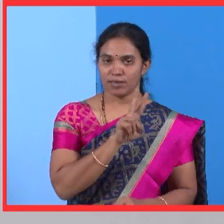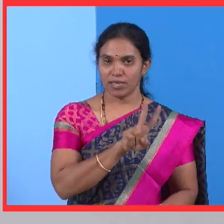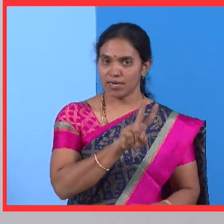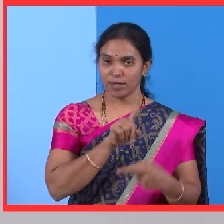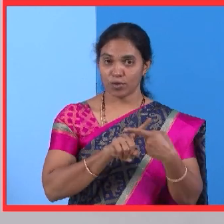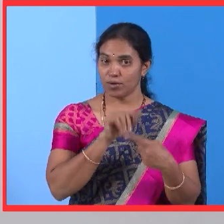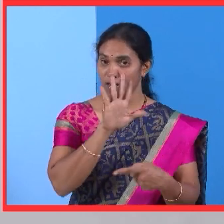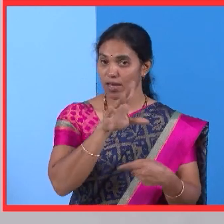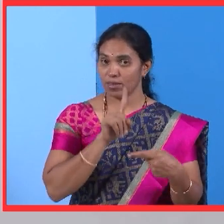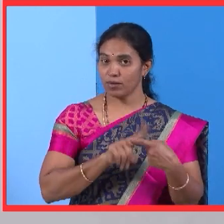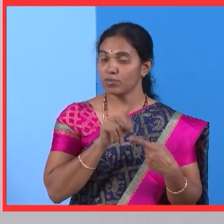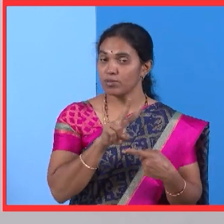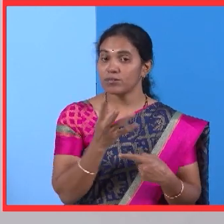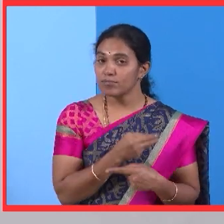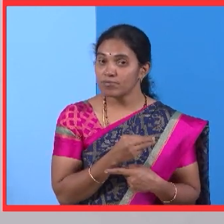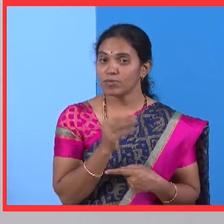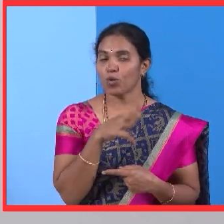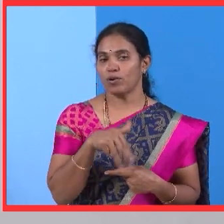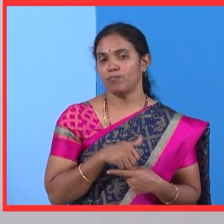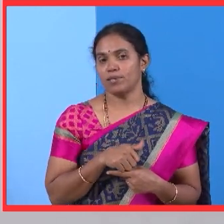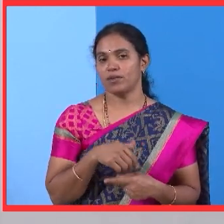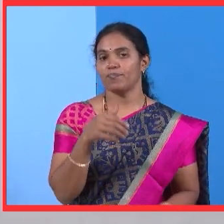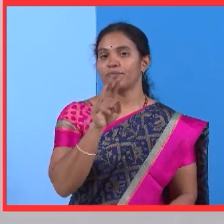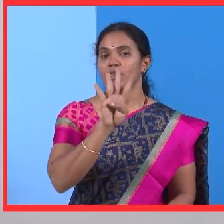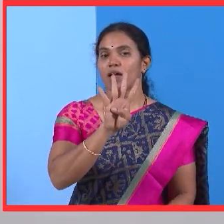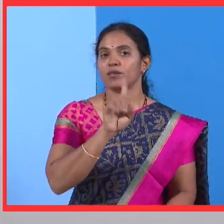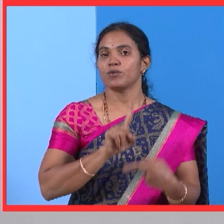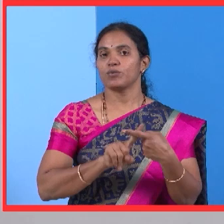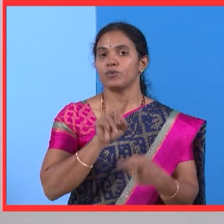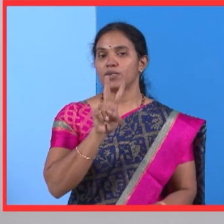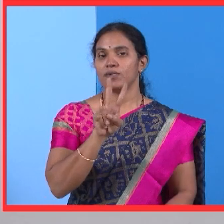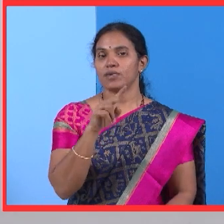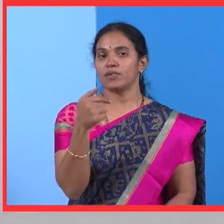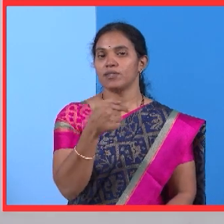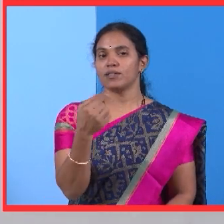6 4 2 6 6 மைனஸ் 3 3